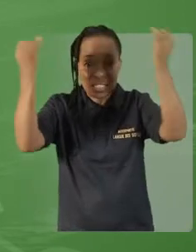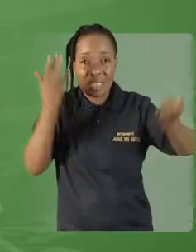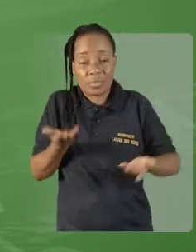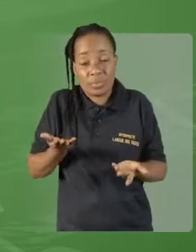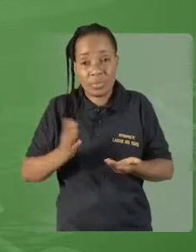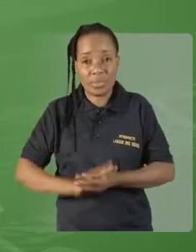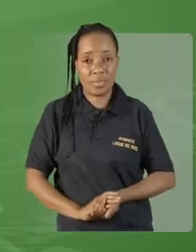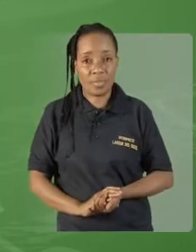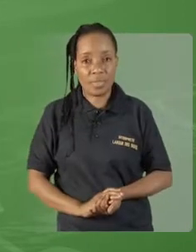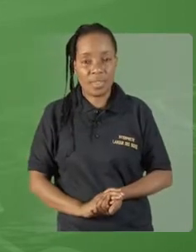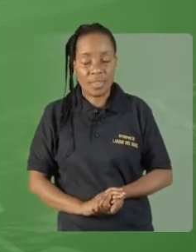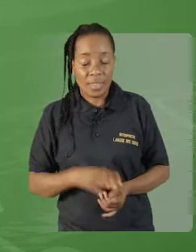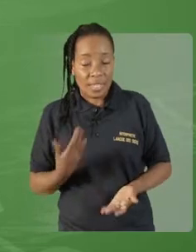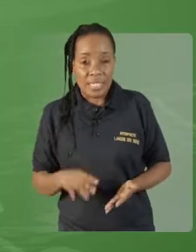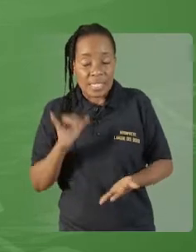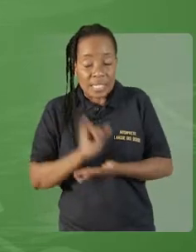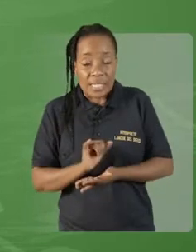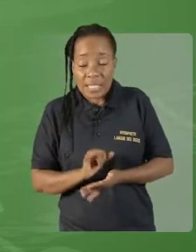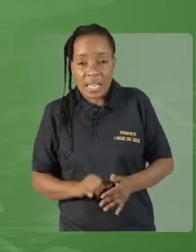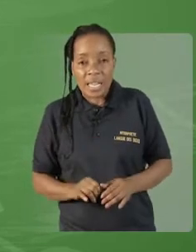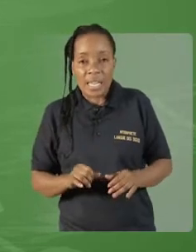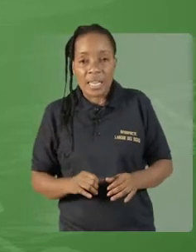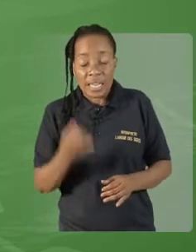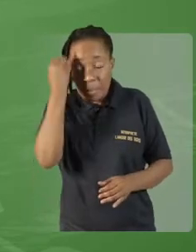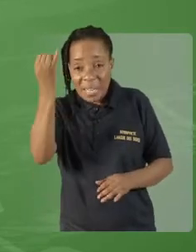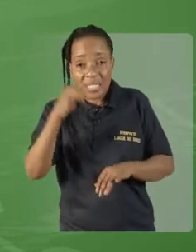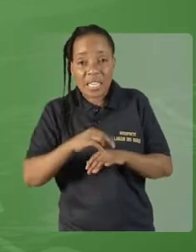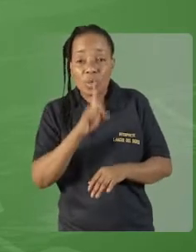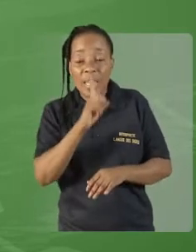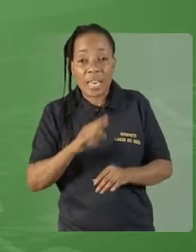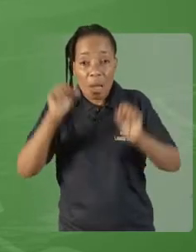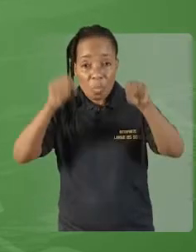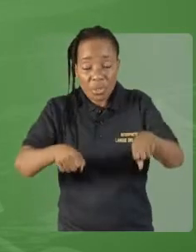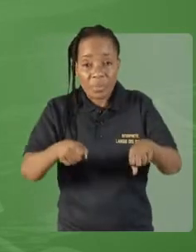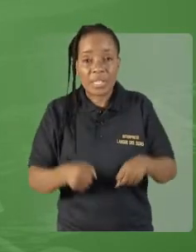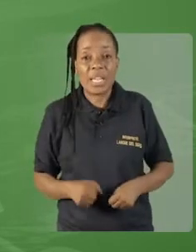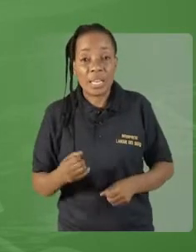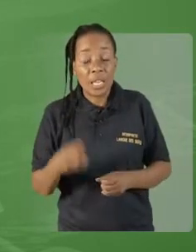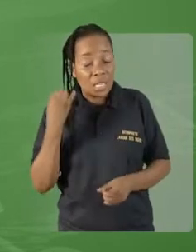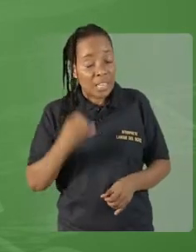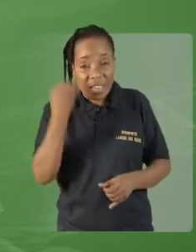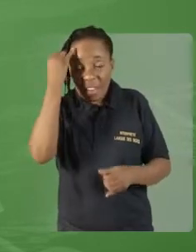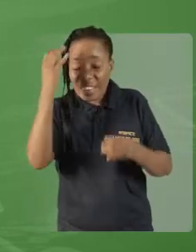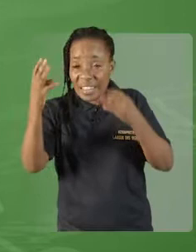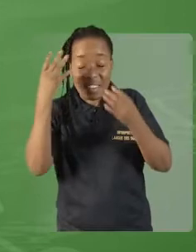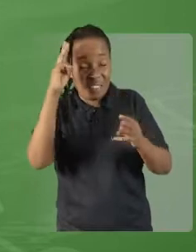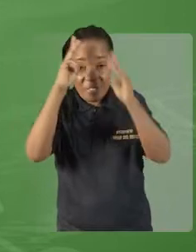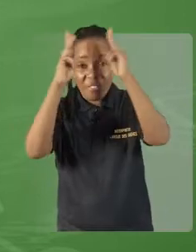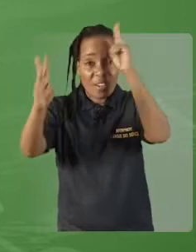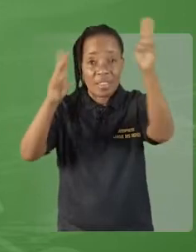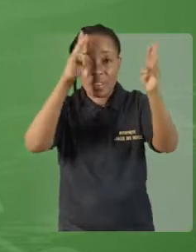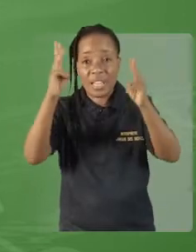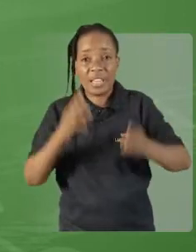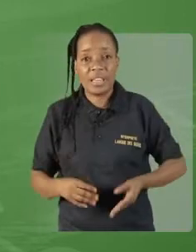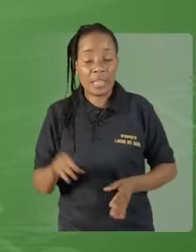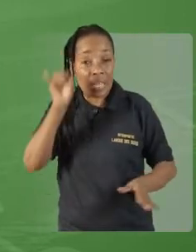est la faculté de produire ou d'inventer des images qui contredisent, déforment ou